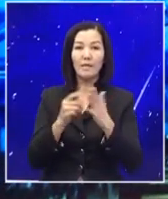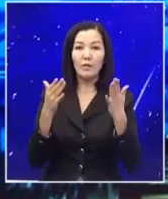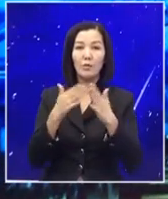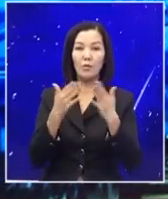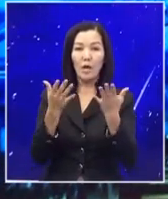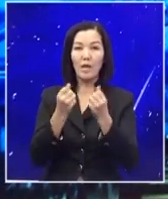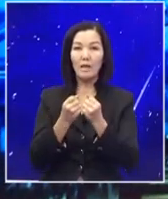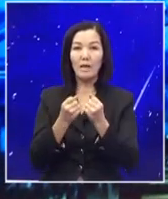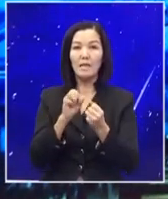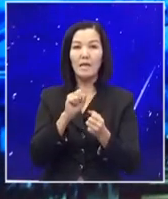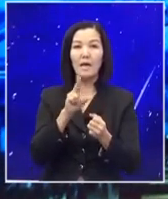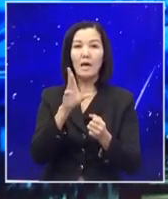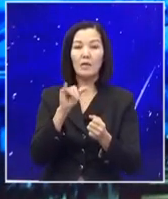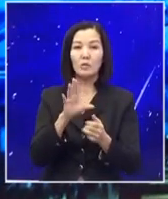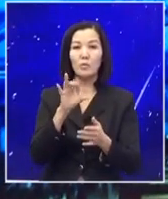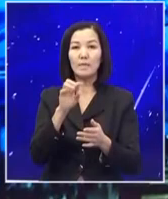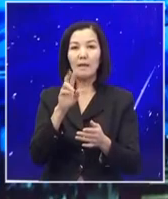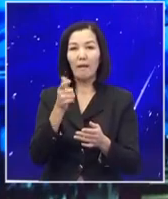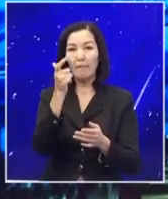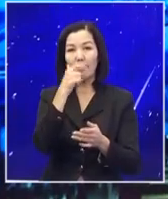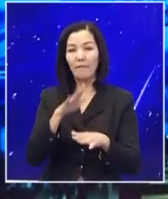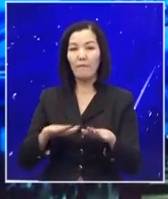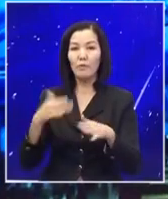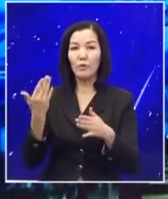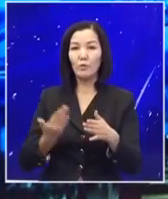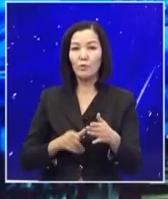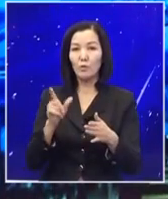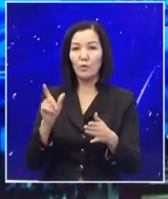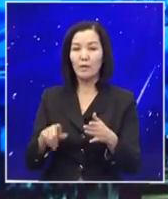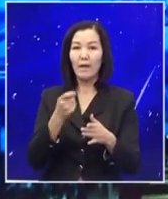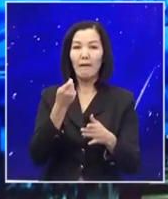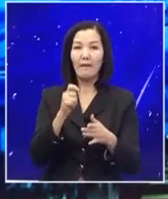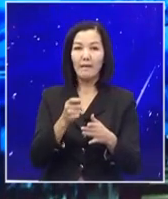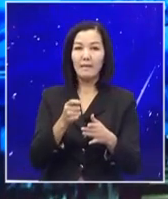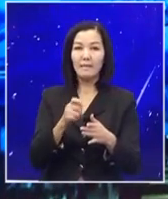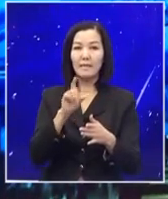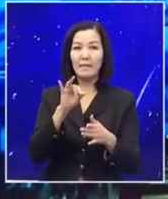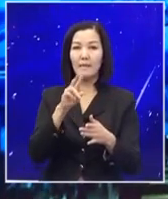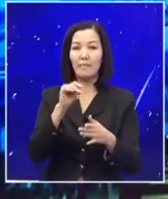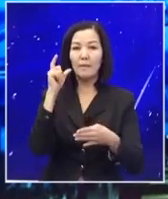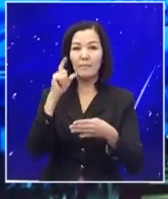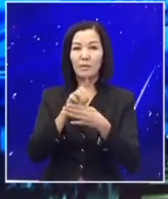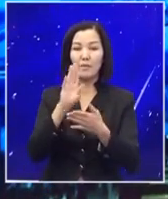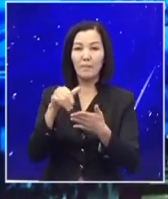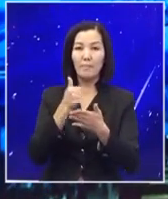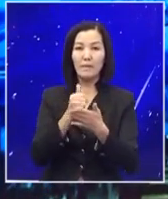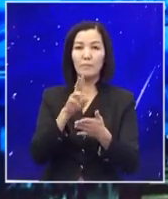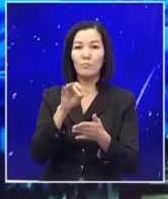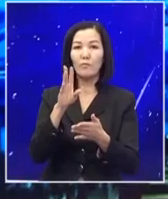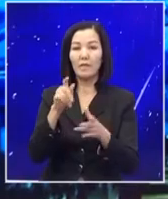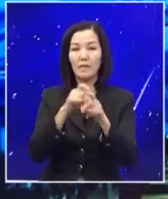шаттанғандар Ақсу, Сарқан, Панфилов ауданының тұрғындары пәтер кілттерін азаматтарға иман мешітінде еліміздің бас мүфтиі